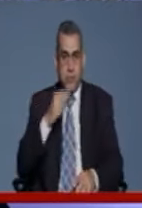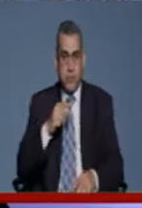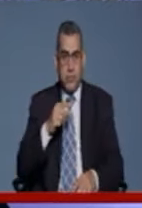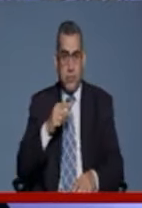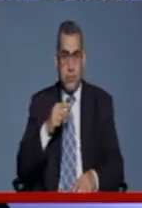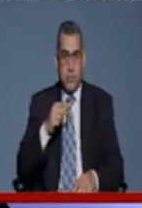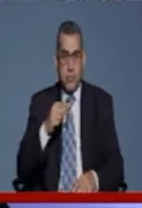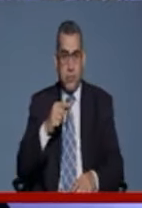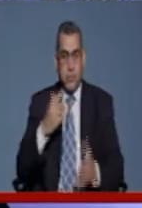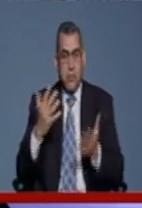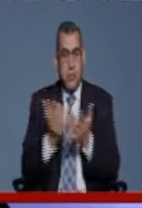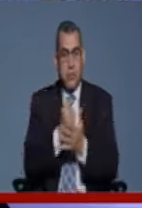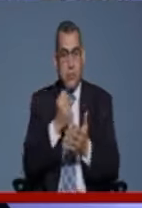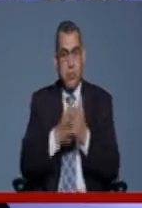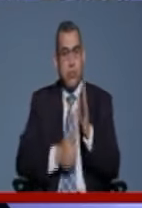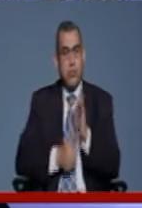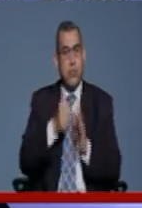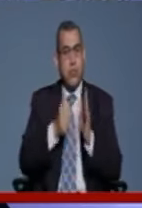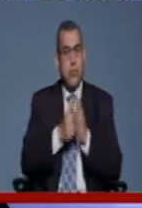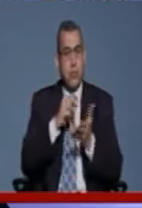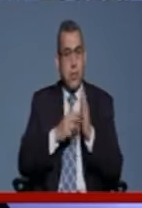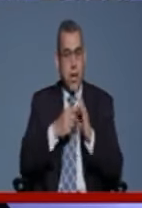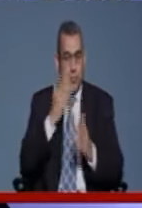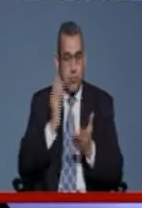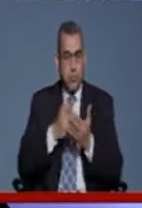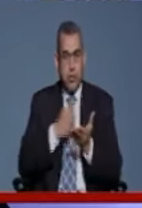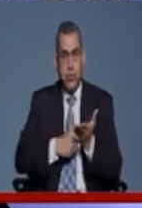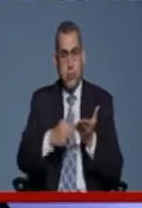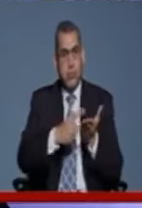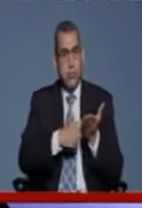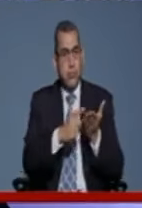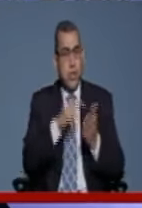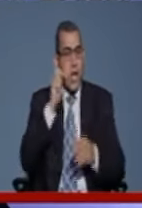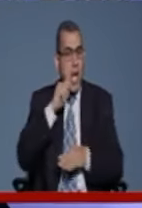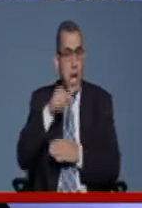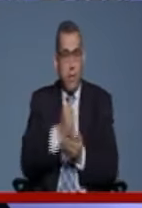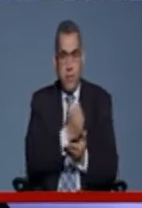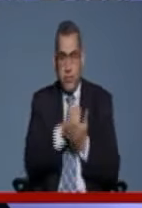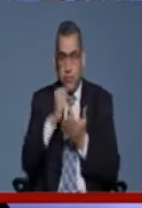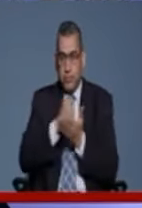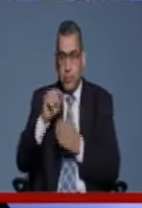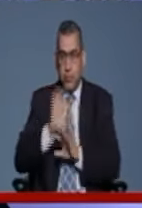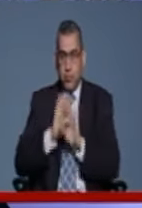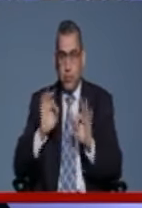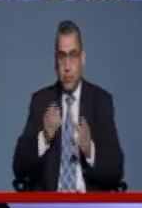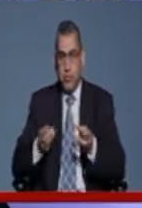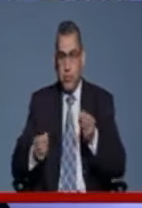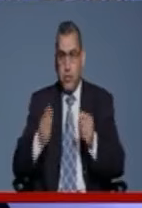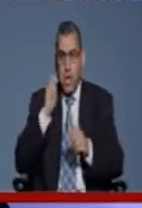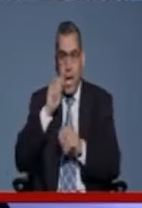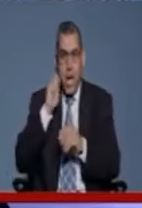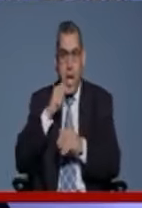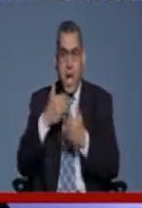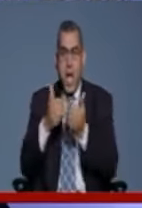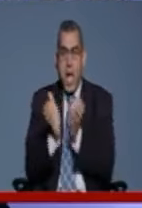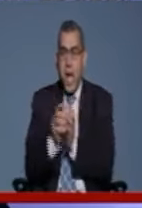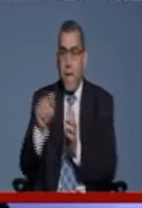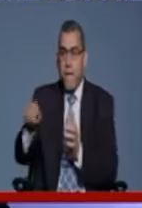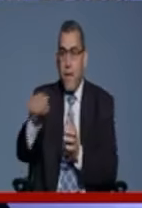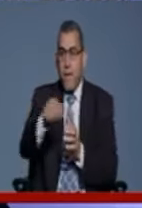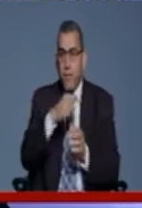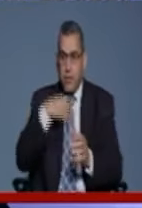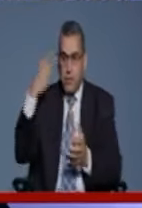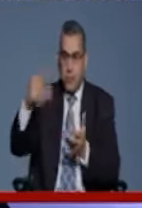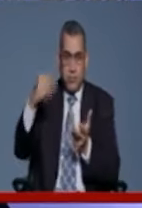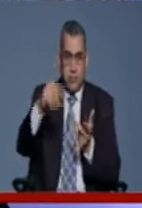حيث حققت نجاحات نوعية في القضاء على العديد من البؤر الإجرامية والتشكيلات العصابية والتصدي للجرائم